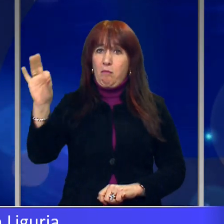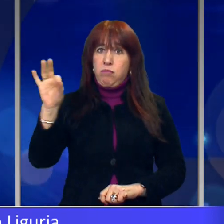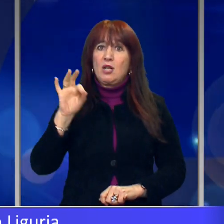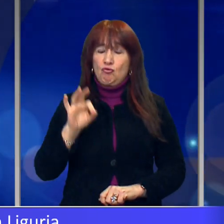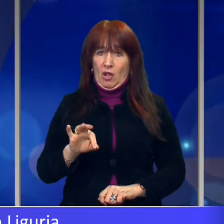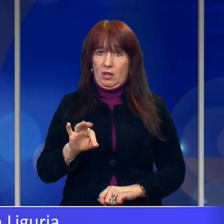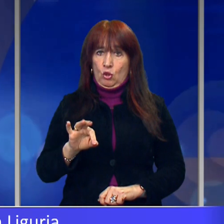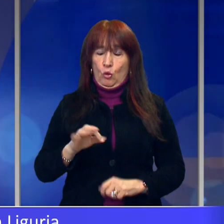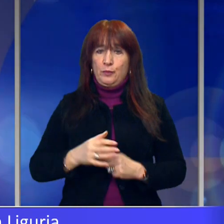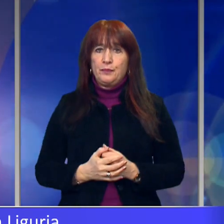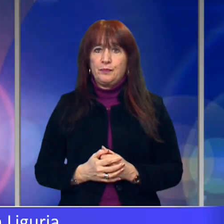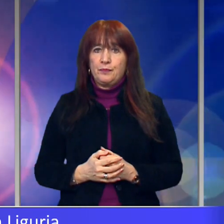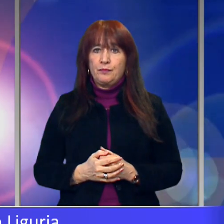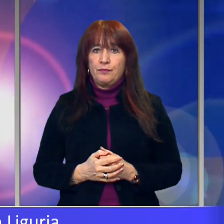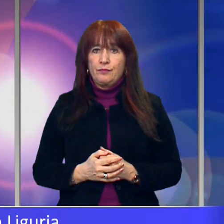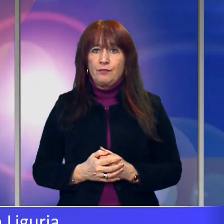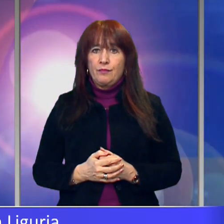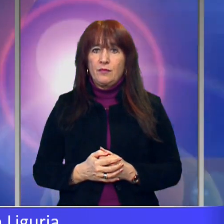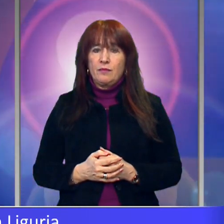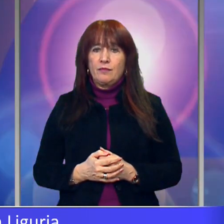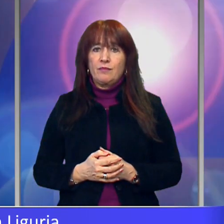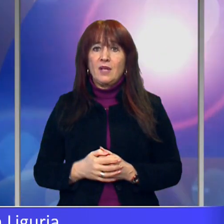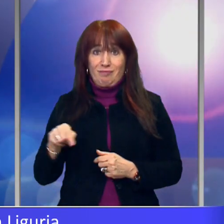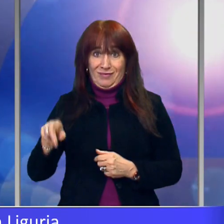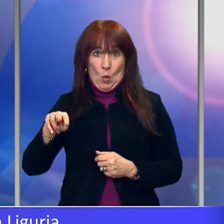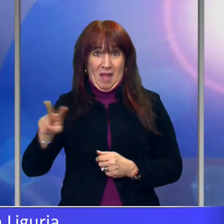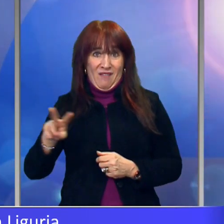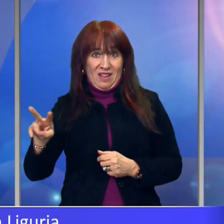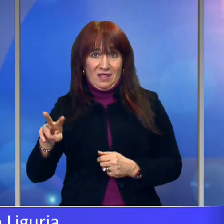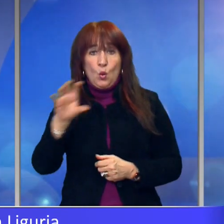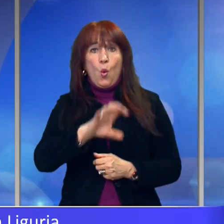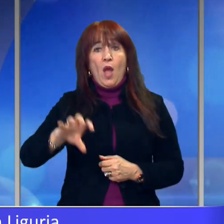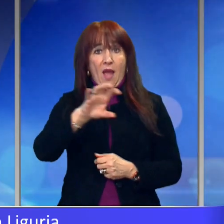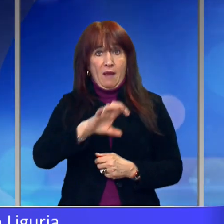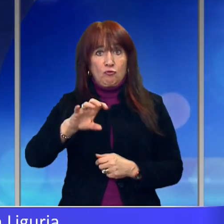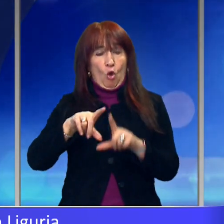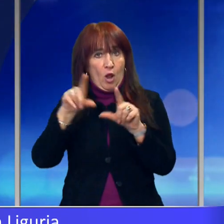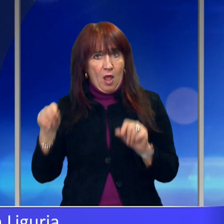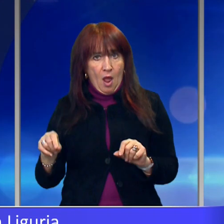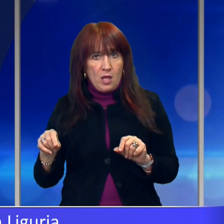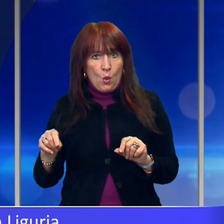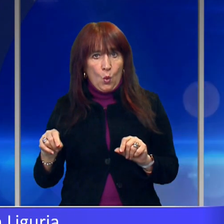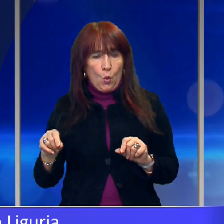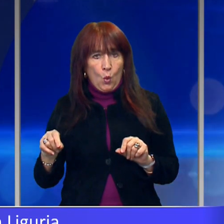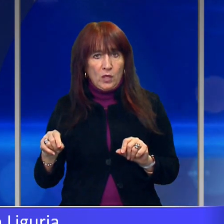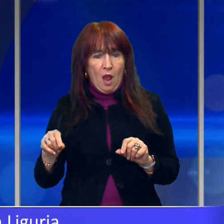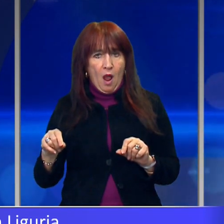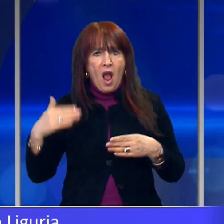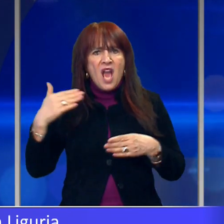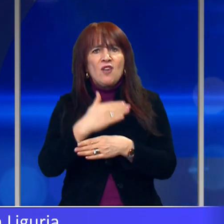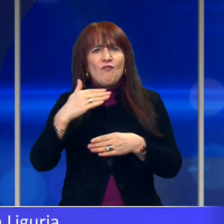quasi il 3%, sempre nel 2022 nella nostra regione ci sono stati